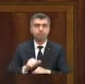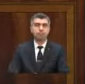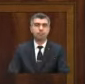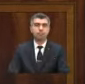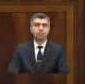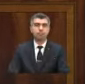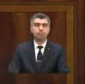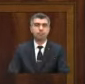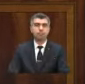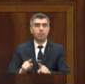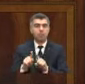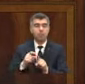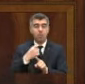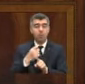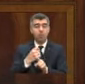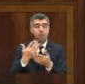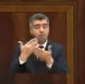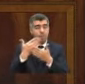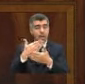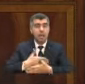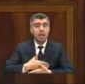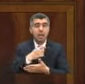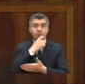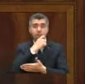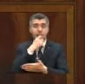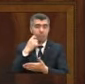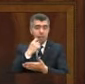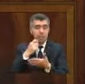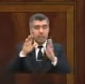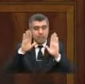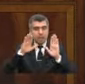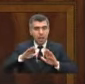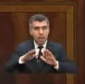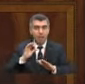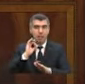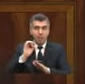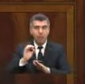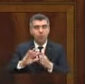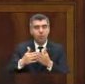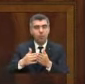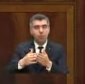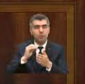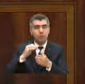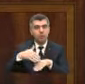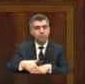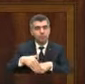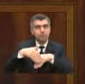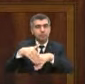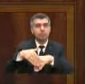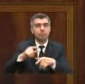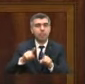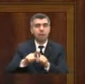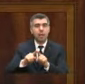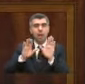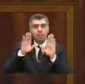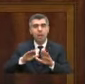ومهاجمتها في ليالي رمضان للمصلين والمعتكفين والمرابطين بالمسجد الأقصى